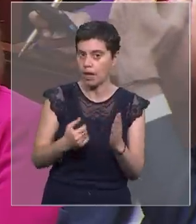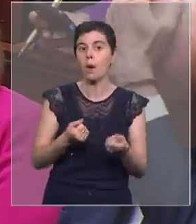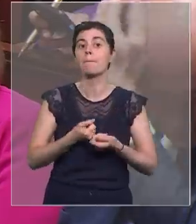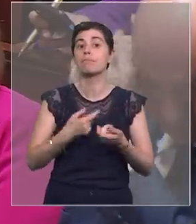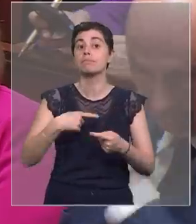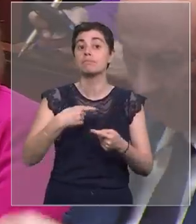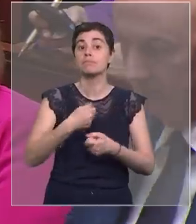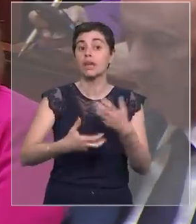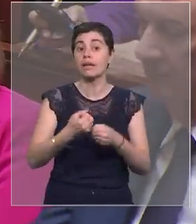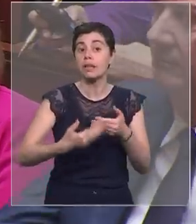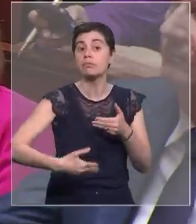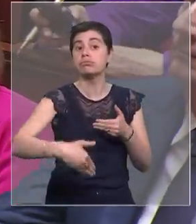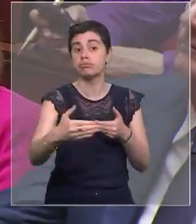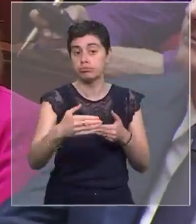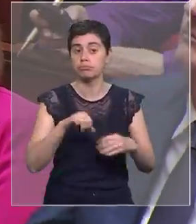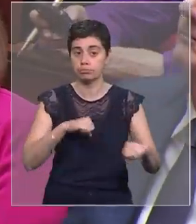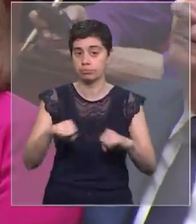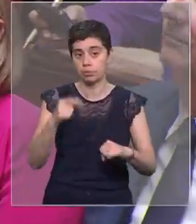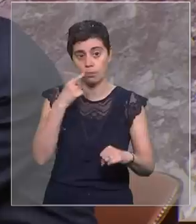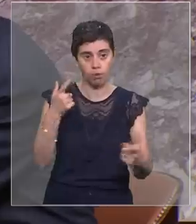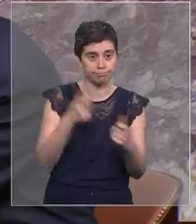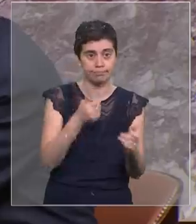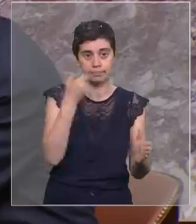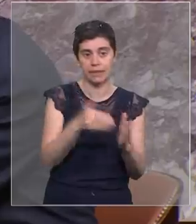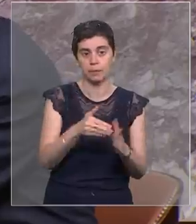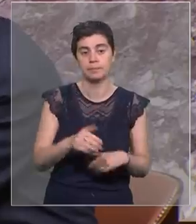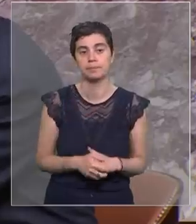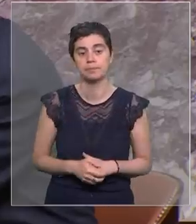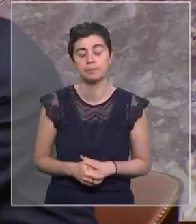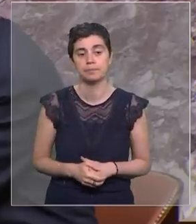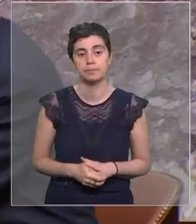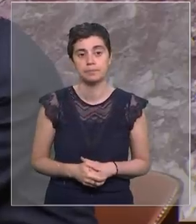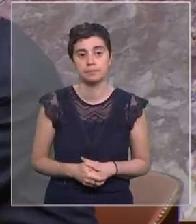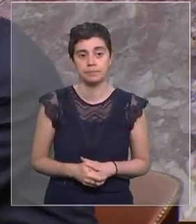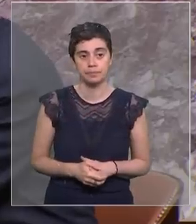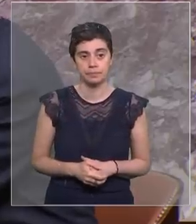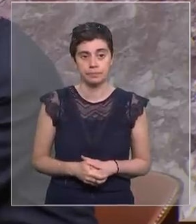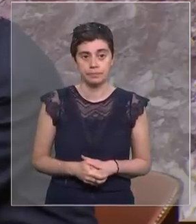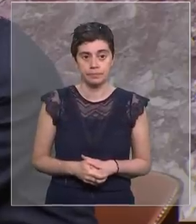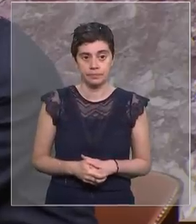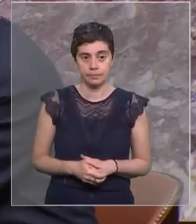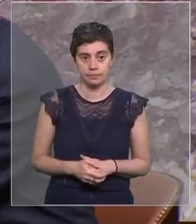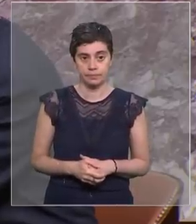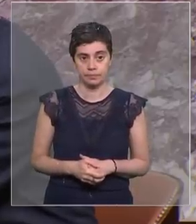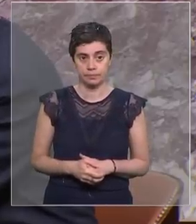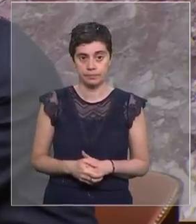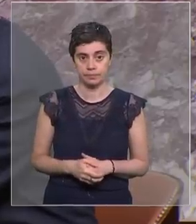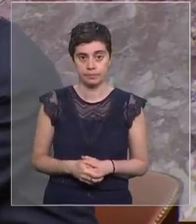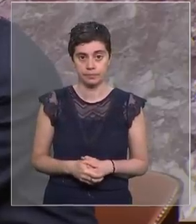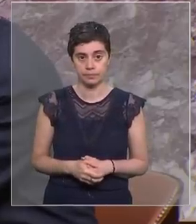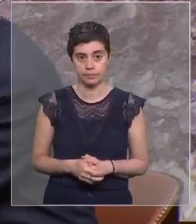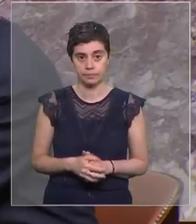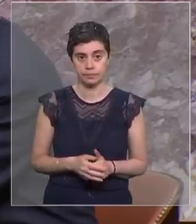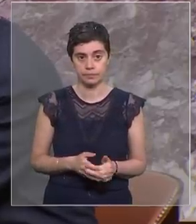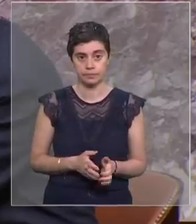nous y atteler pour répondre encore mieux. Merci beaucoup, Madame la Ministre. La parole est à Monsieur Vincent Descoeur pour le groupe